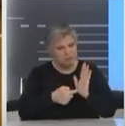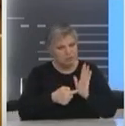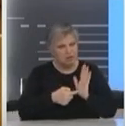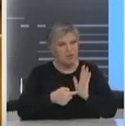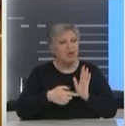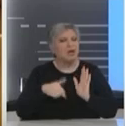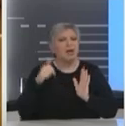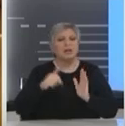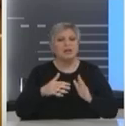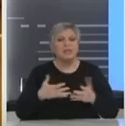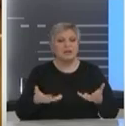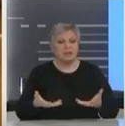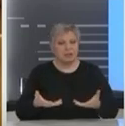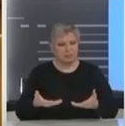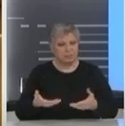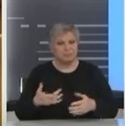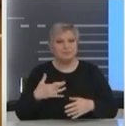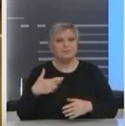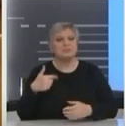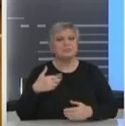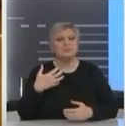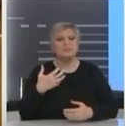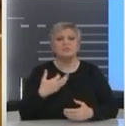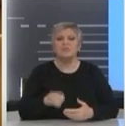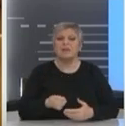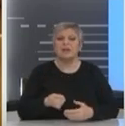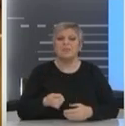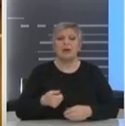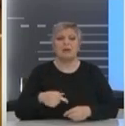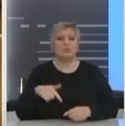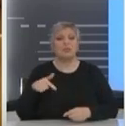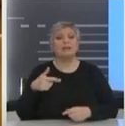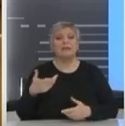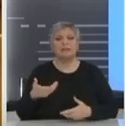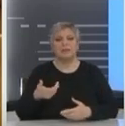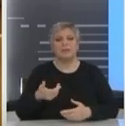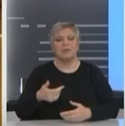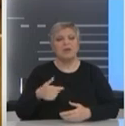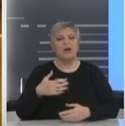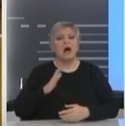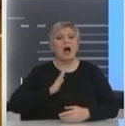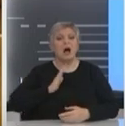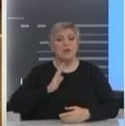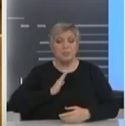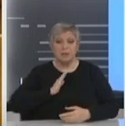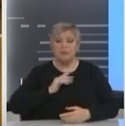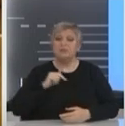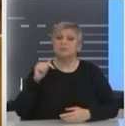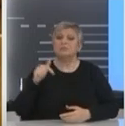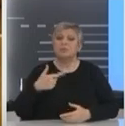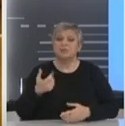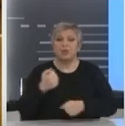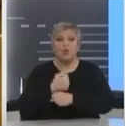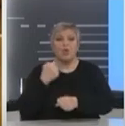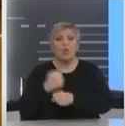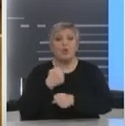πιστωτών, όπου δημιουργείται ένα θετικό προνόμιο υπέρ των εργαζομένων για δεδουλευμένα εναντί όλων των άλλων απαιτήσεων